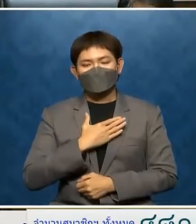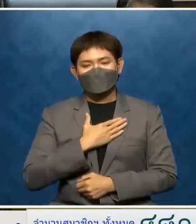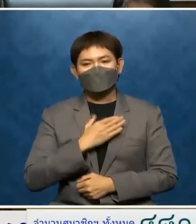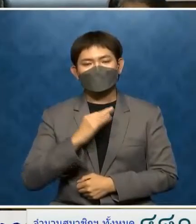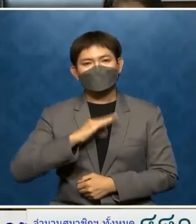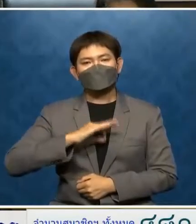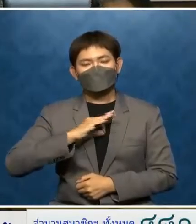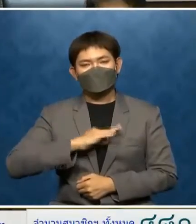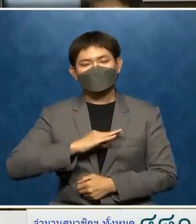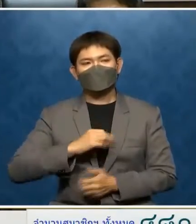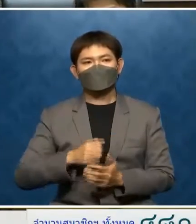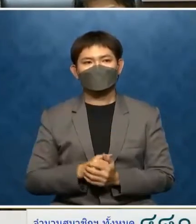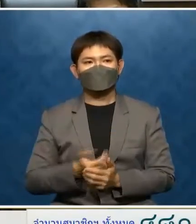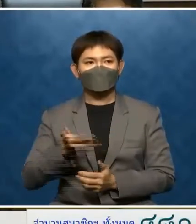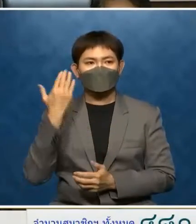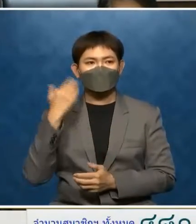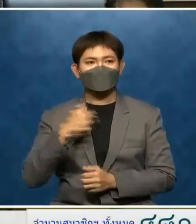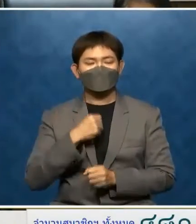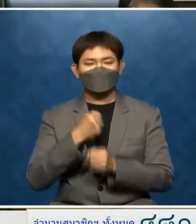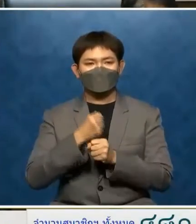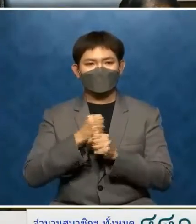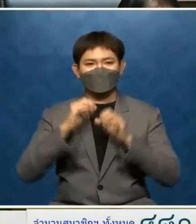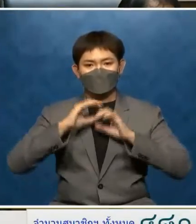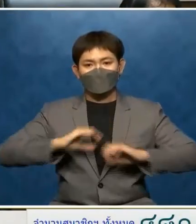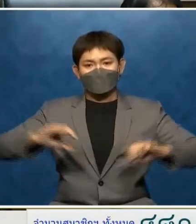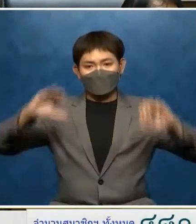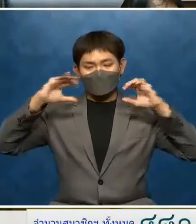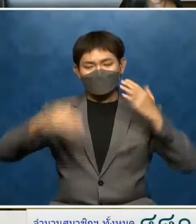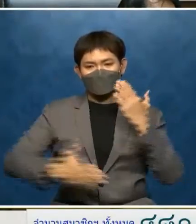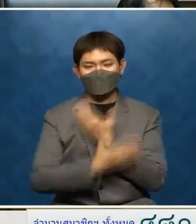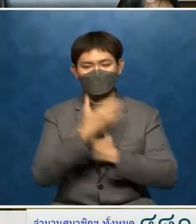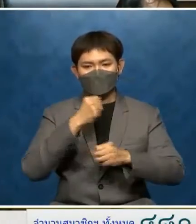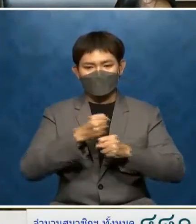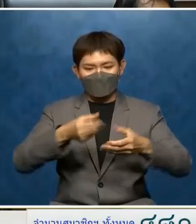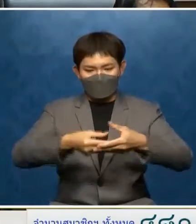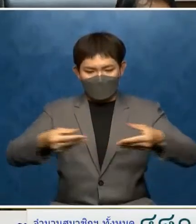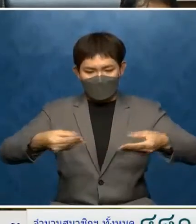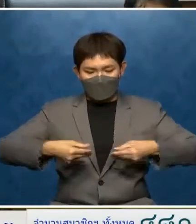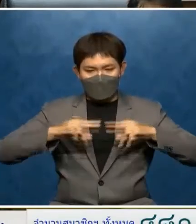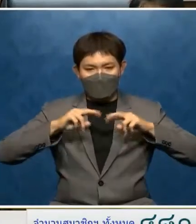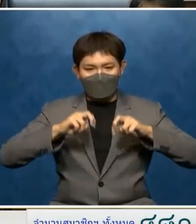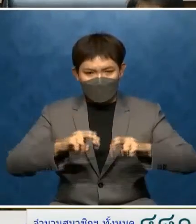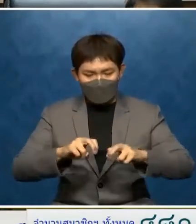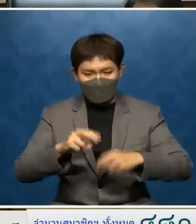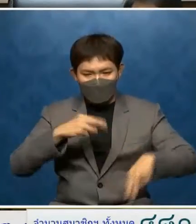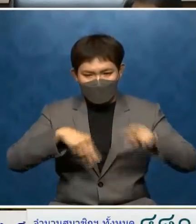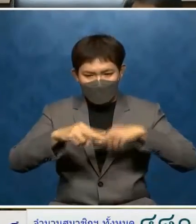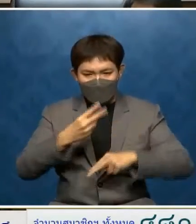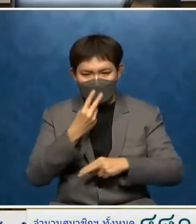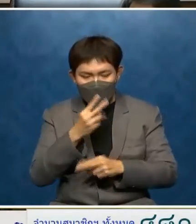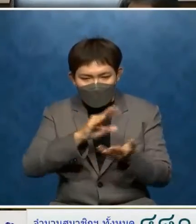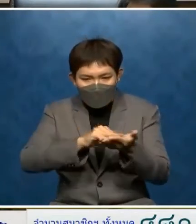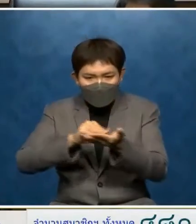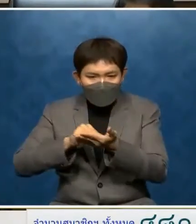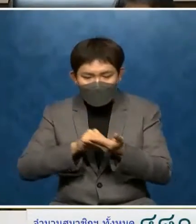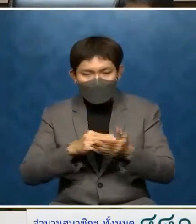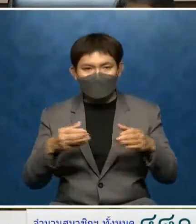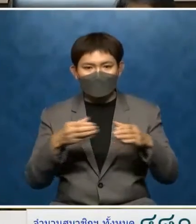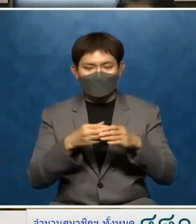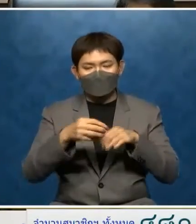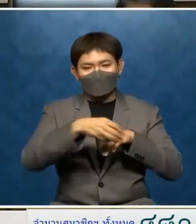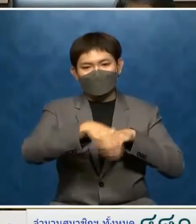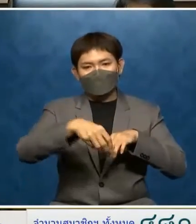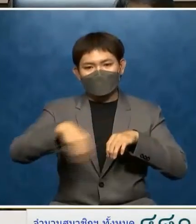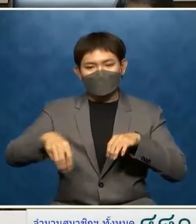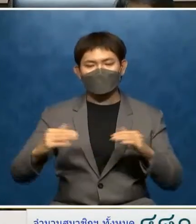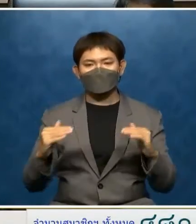ยิ่งค่ะสมัยที่ดิฉันรบรชการิฉัมีอกาทำงวิจัยมีการสำรวจศึกษาร่มกันกับองคกรเครื่อข